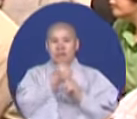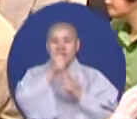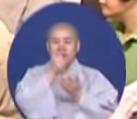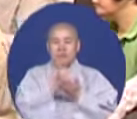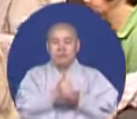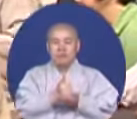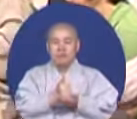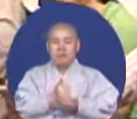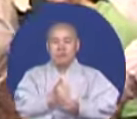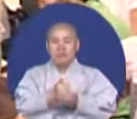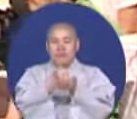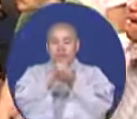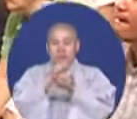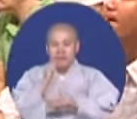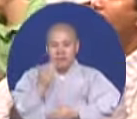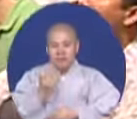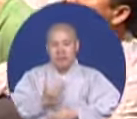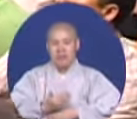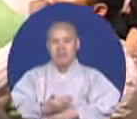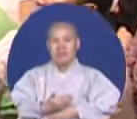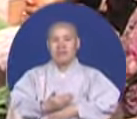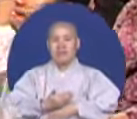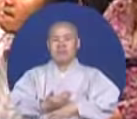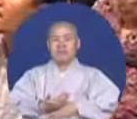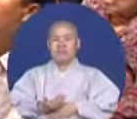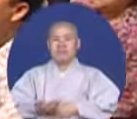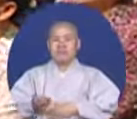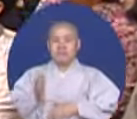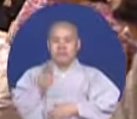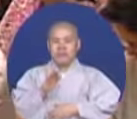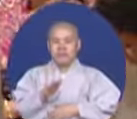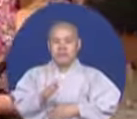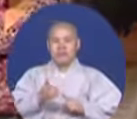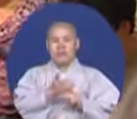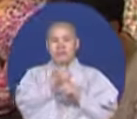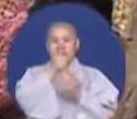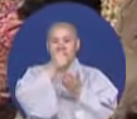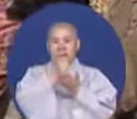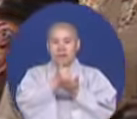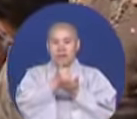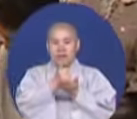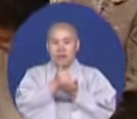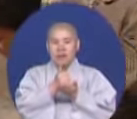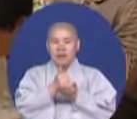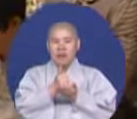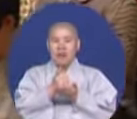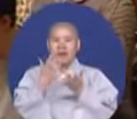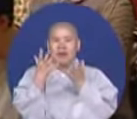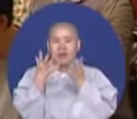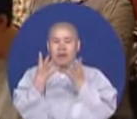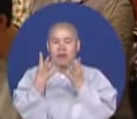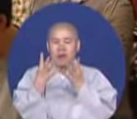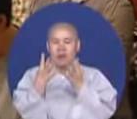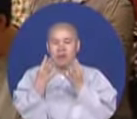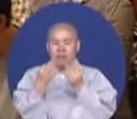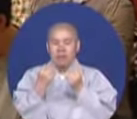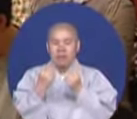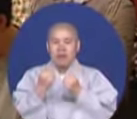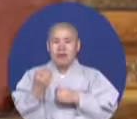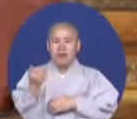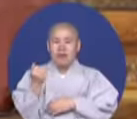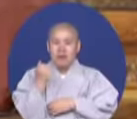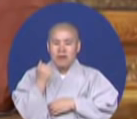더 모십니다. 부처님을 모시는데 부처님에게는 그 많은 의실력이